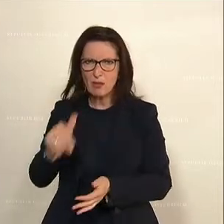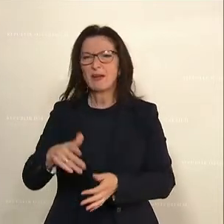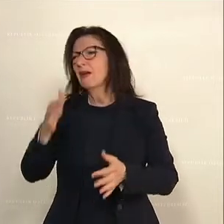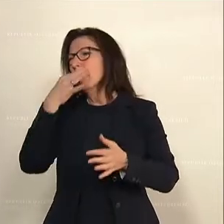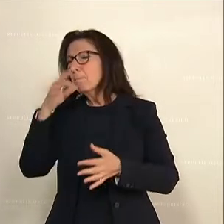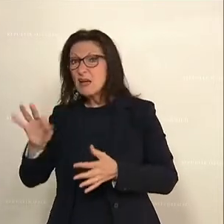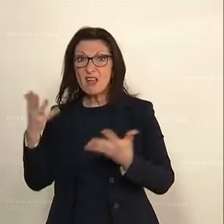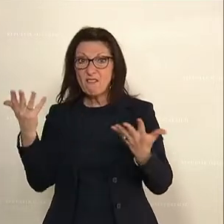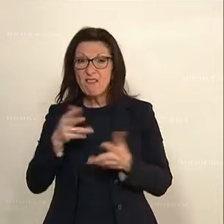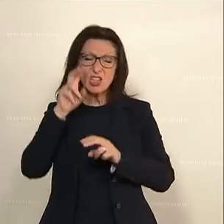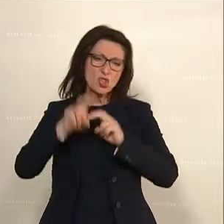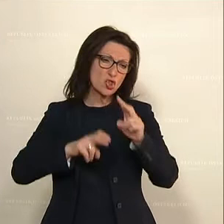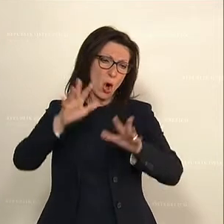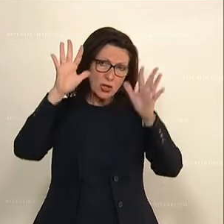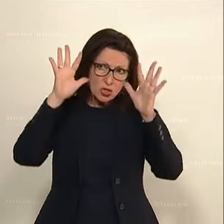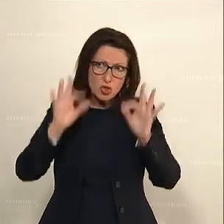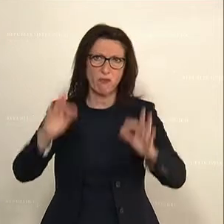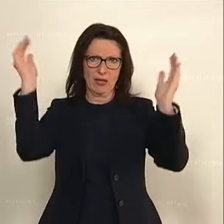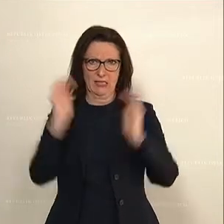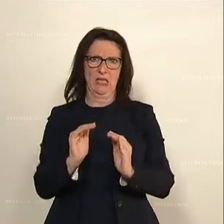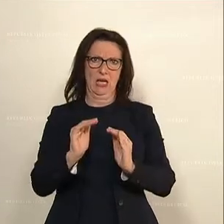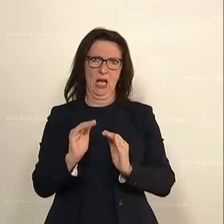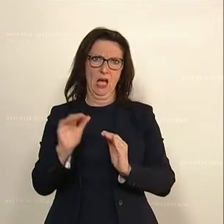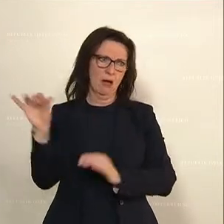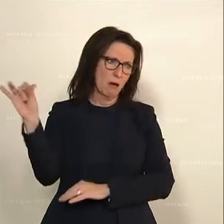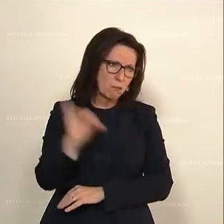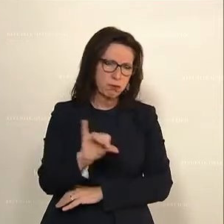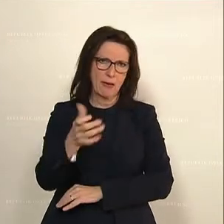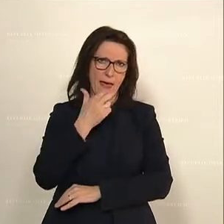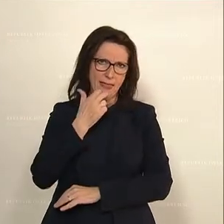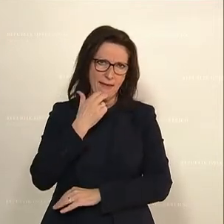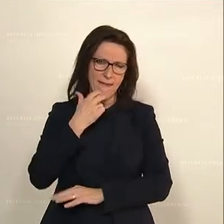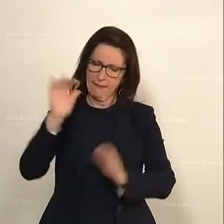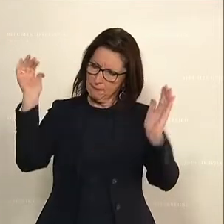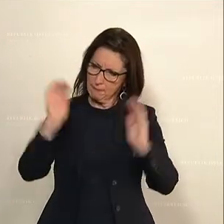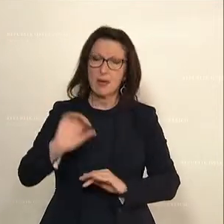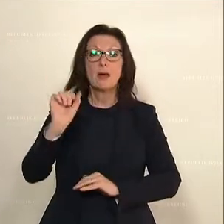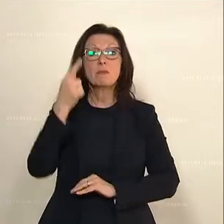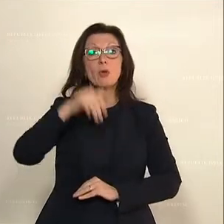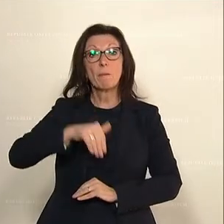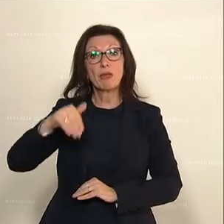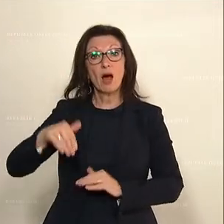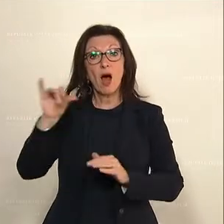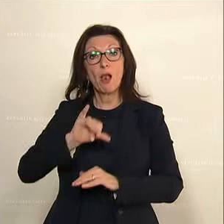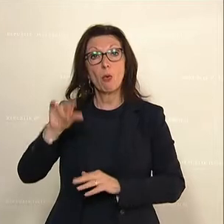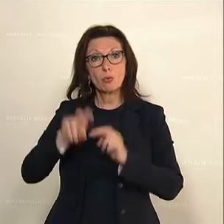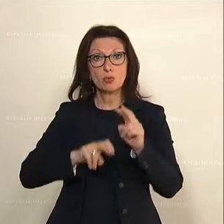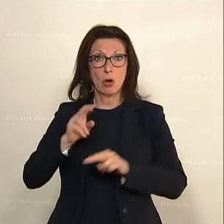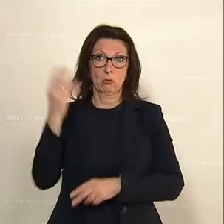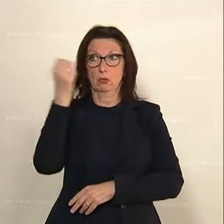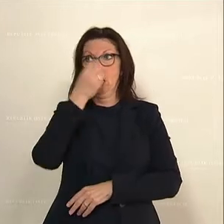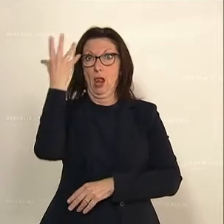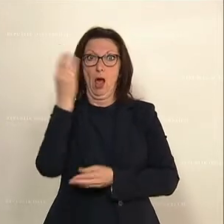Steuern und Abgaben auf Energie und Treibstoff, insbesondere die Mineralölsteuer und natürlich die